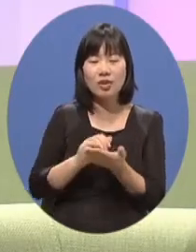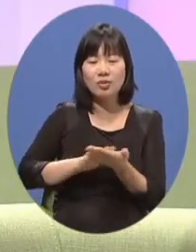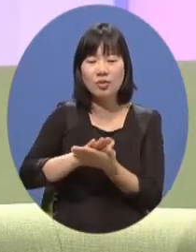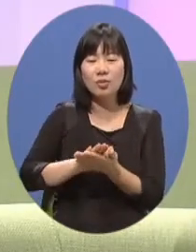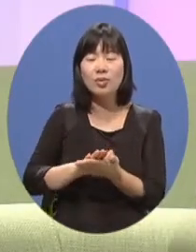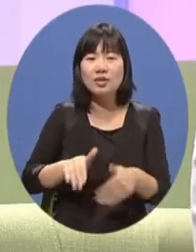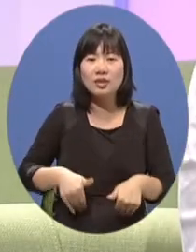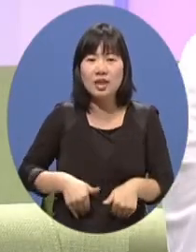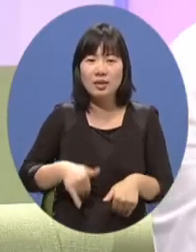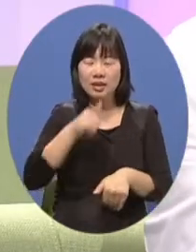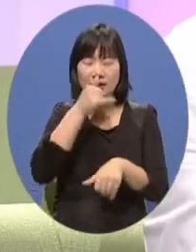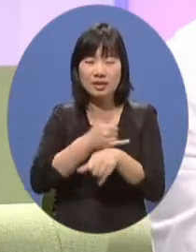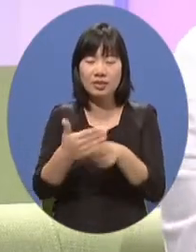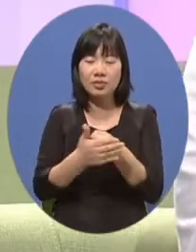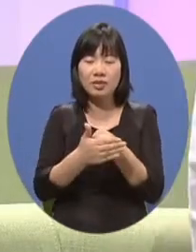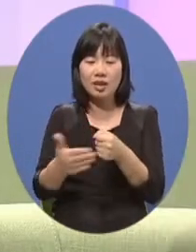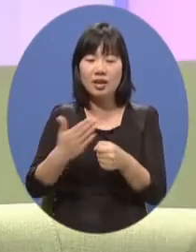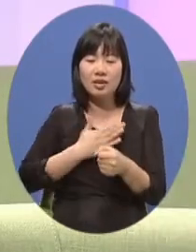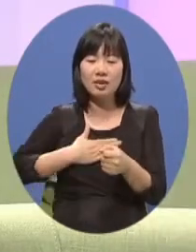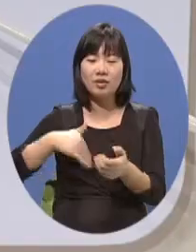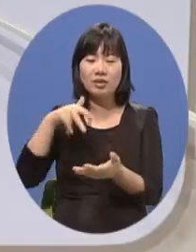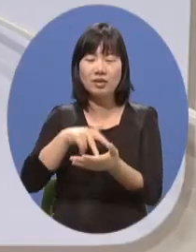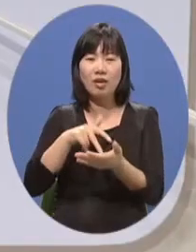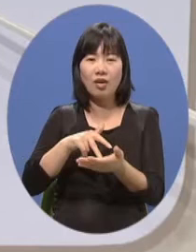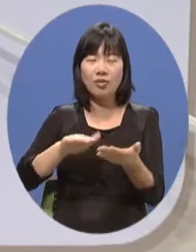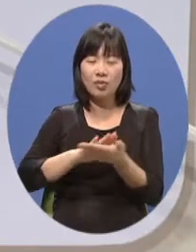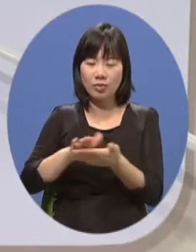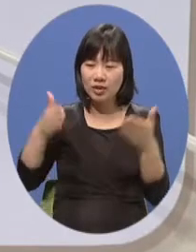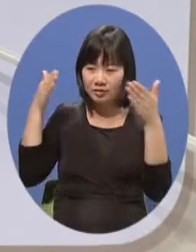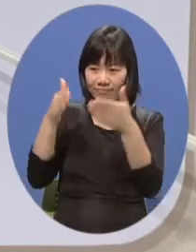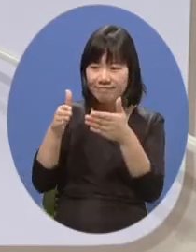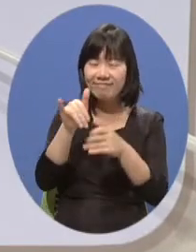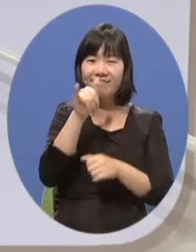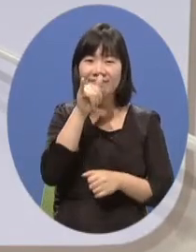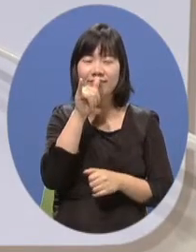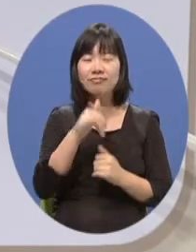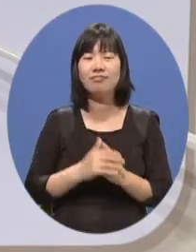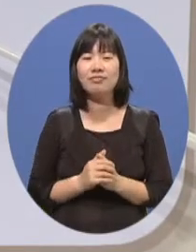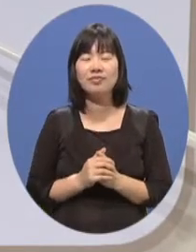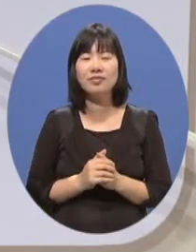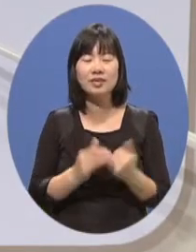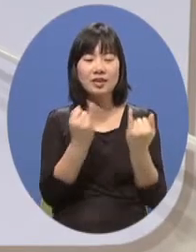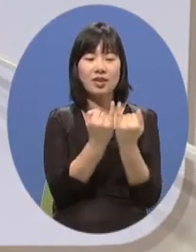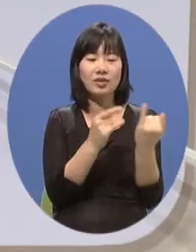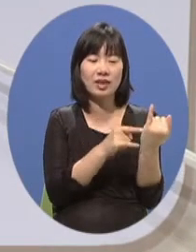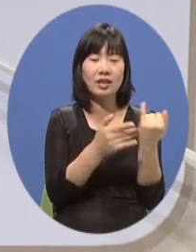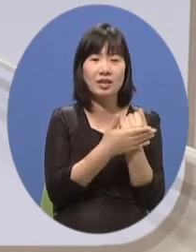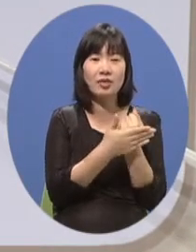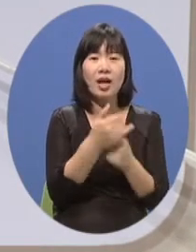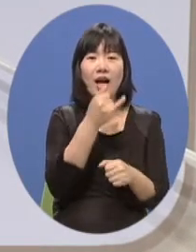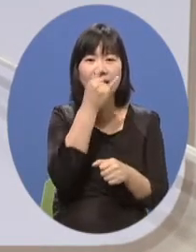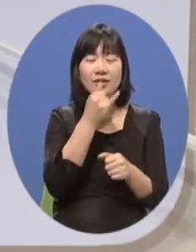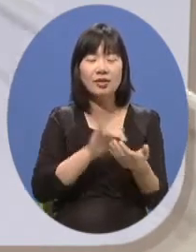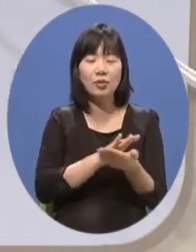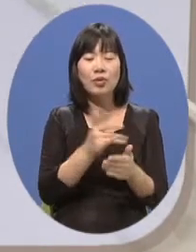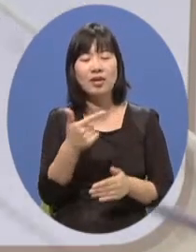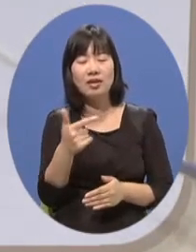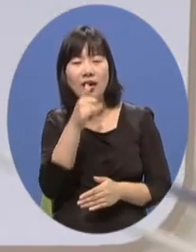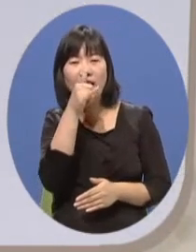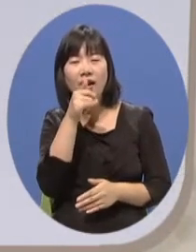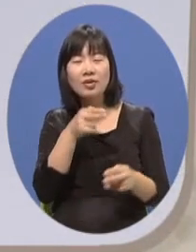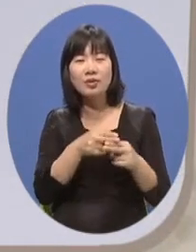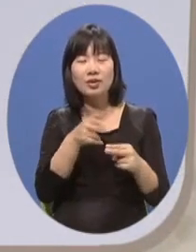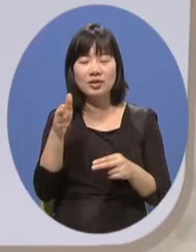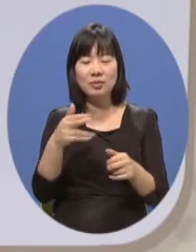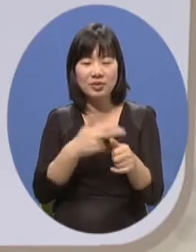놀이가 좋을 것 같아서 제가 여기 정서적인 놀이에 초점을 뒀는데요. 네. 여자이니까 할 수 있는 놀이가 되게 많아요. 우리 여기 요리